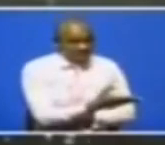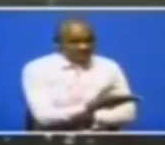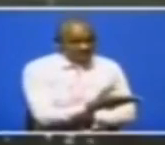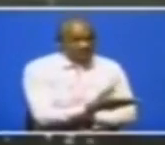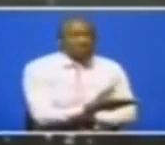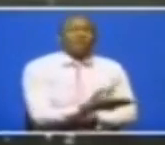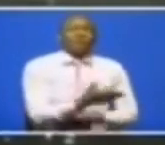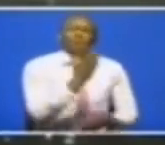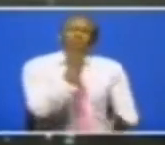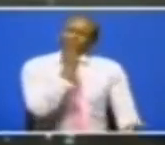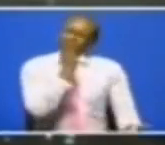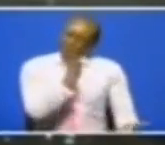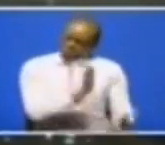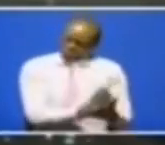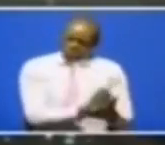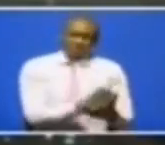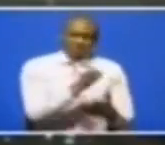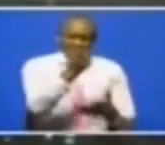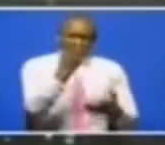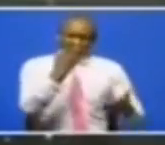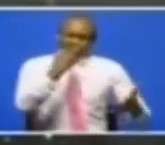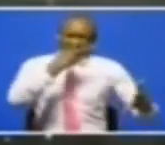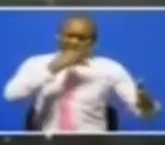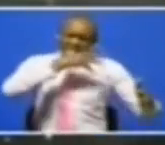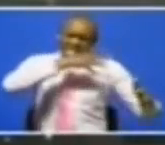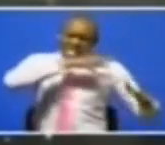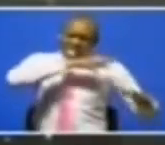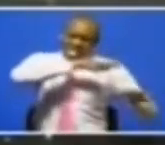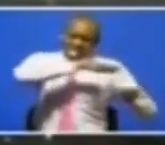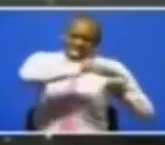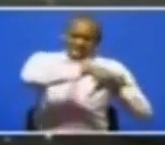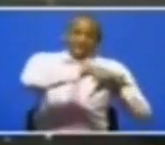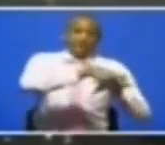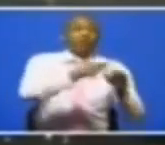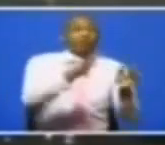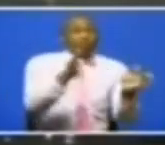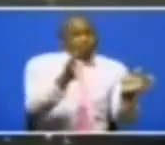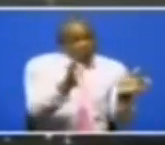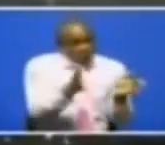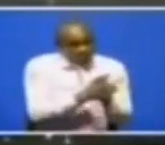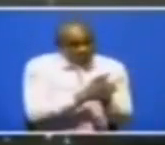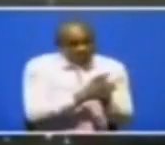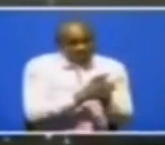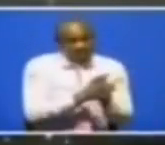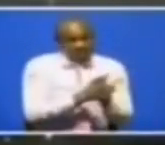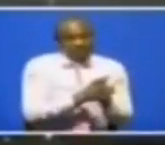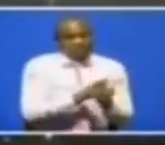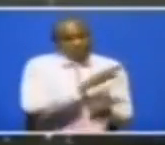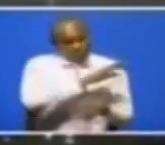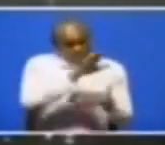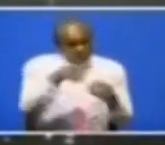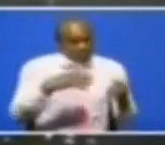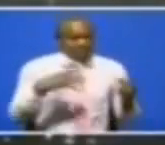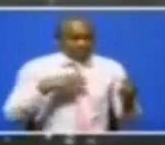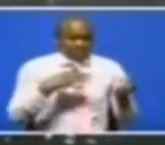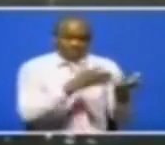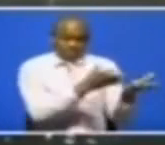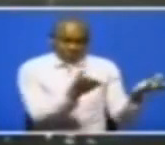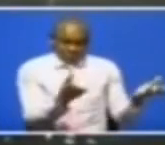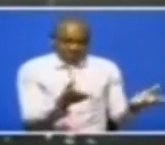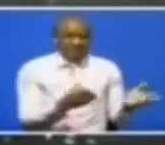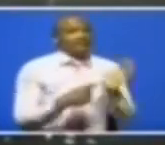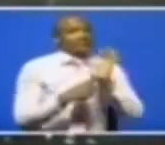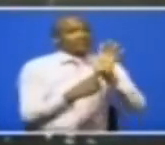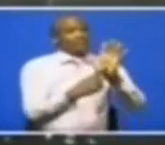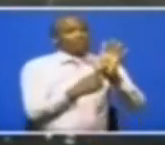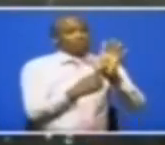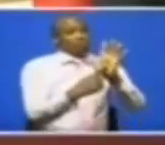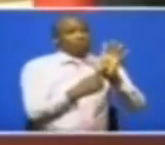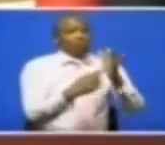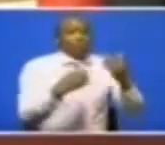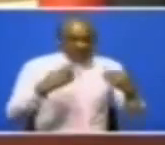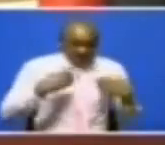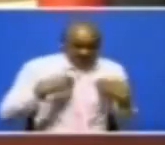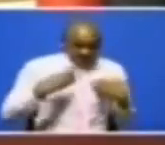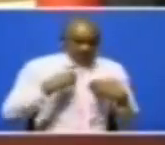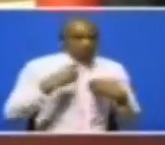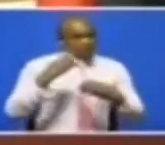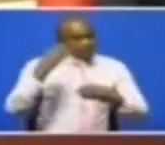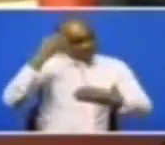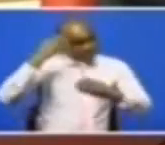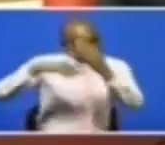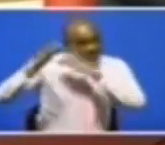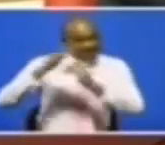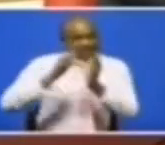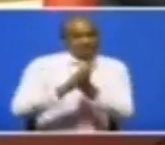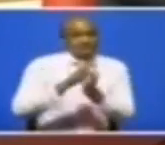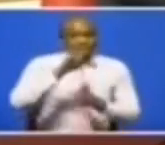ambazo kabisa zinaingiana na hawa wawaniaji. Kwa mfano, yupo